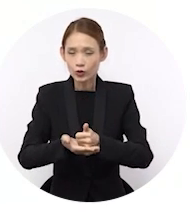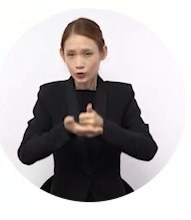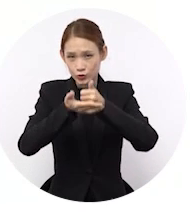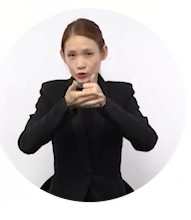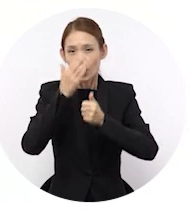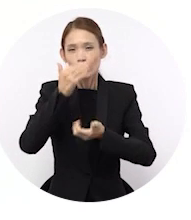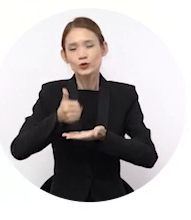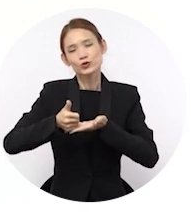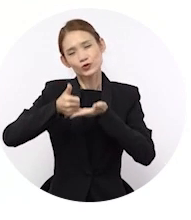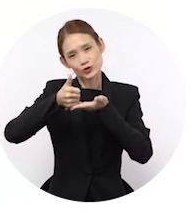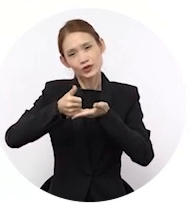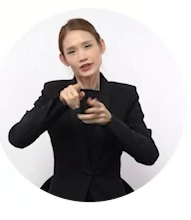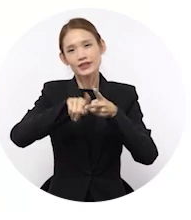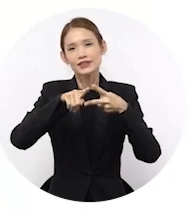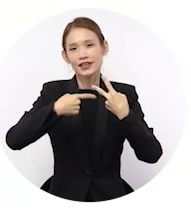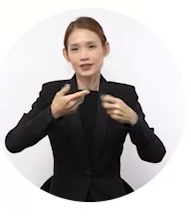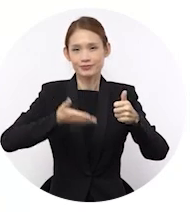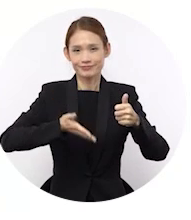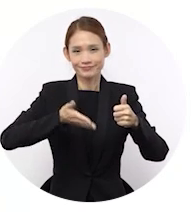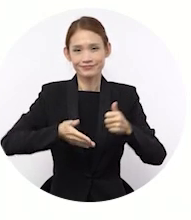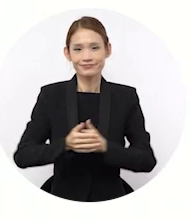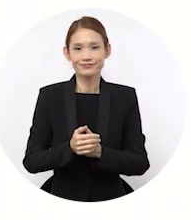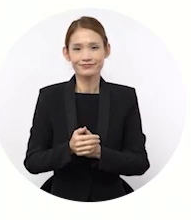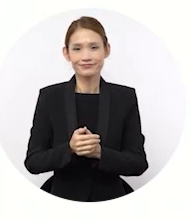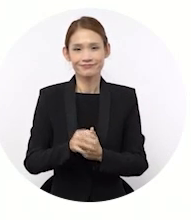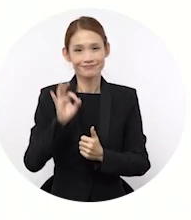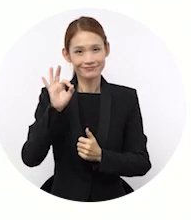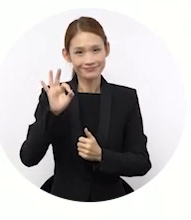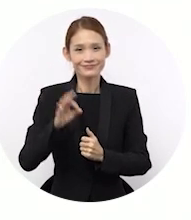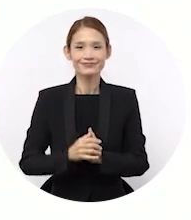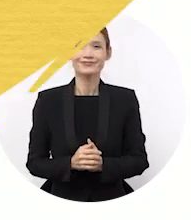존중하고 이해해주는 노력들을 부탁을 드려볼게요.